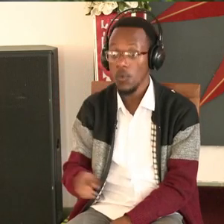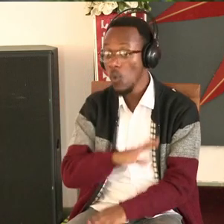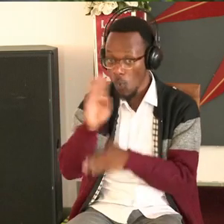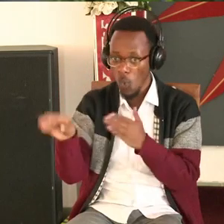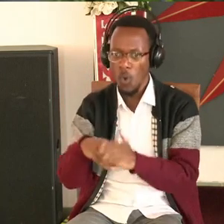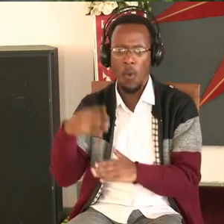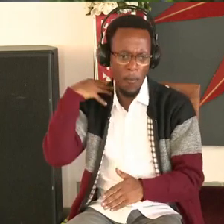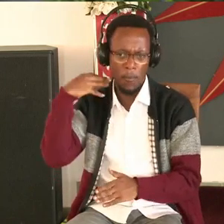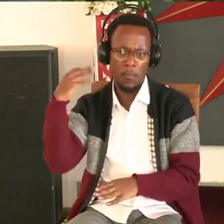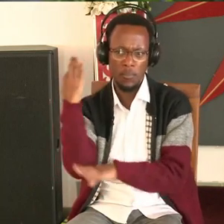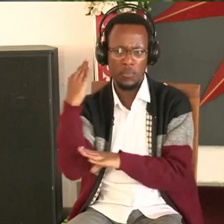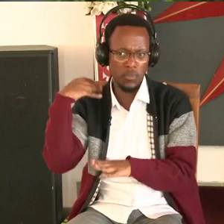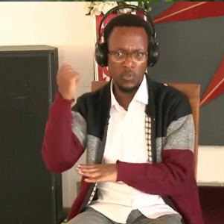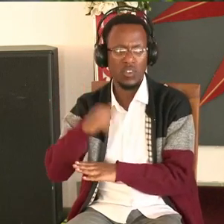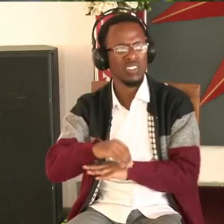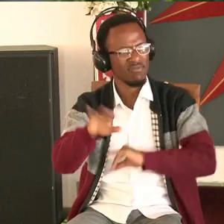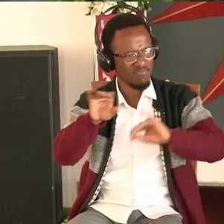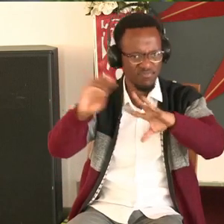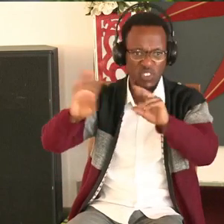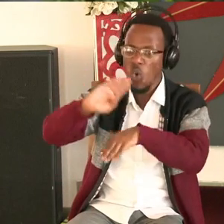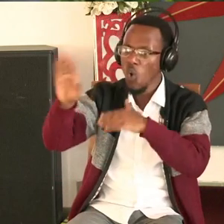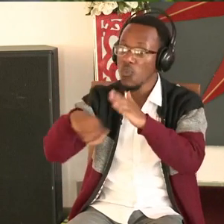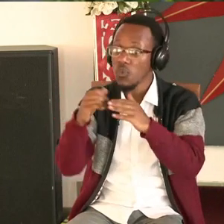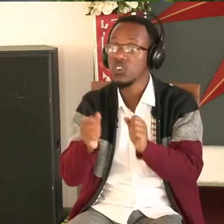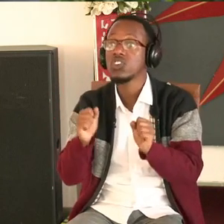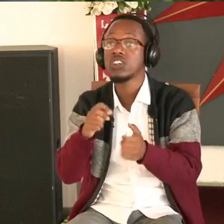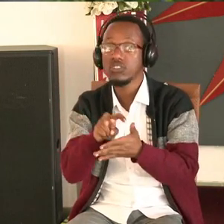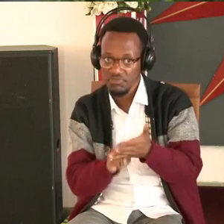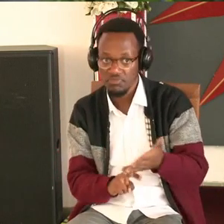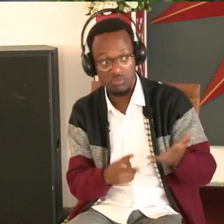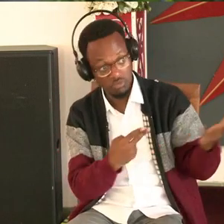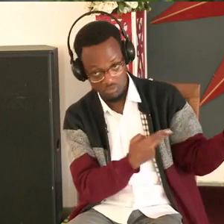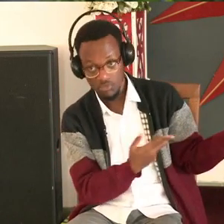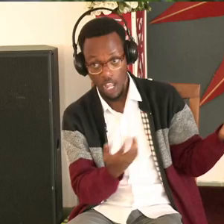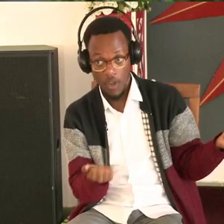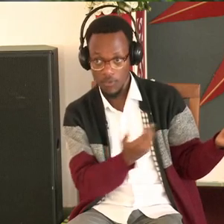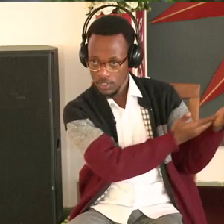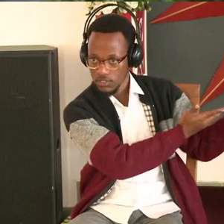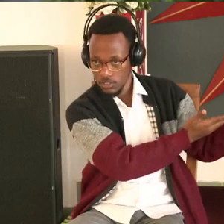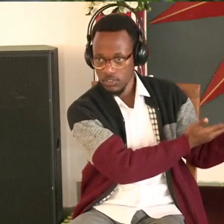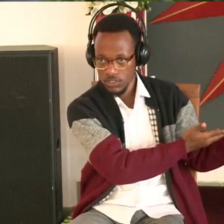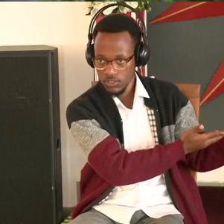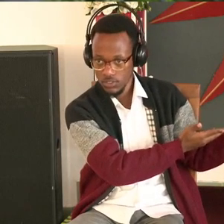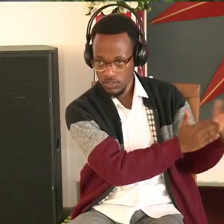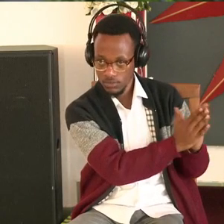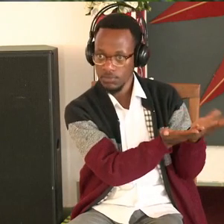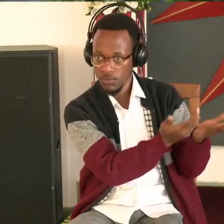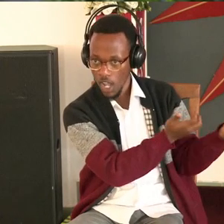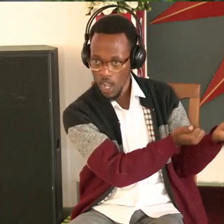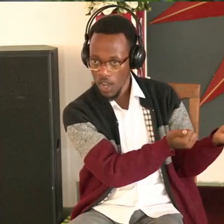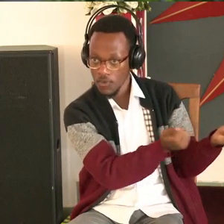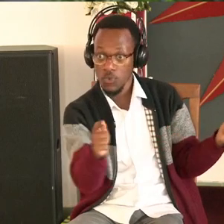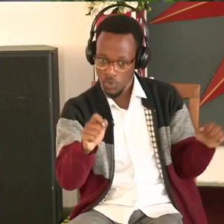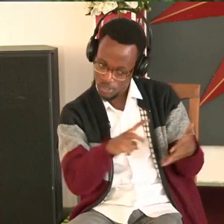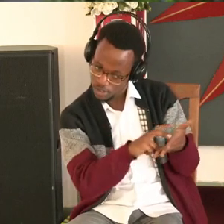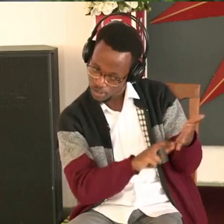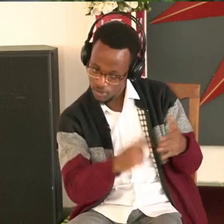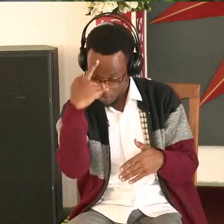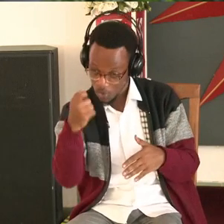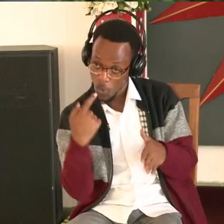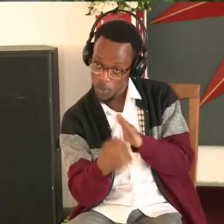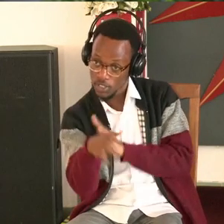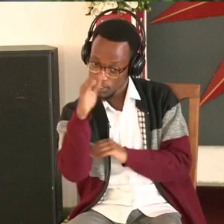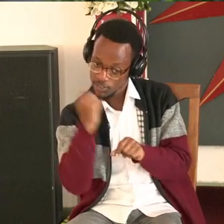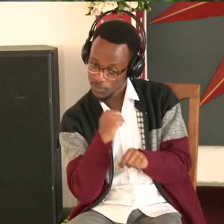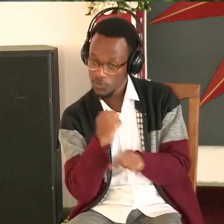s'informer sur ce que Dieu a fait iby'Imana yakoze mu gihe cyacu.